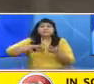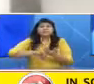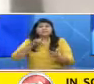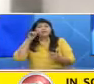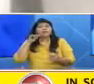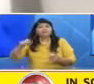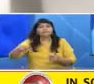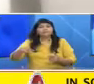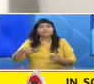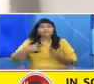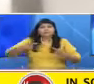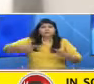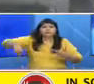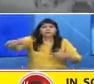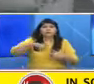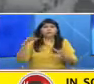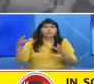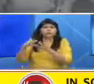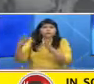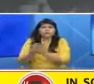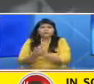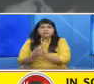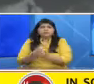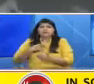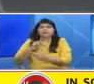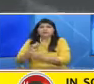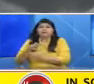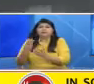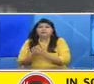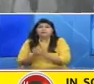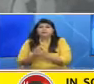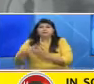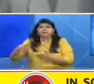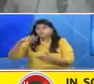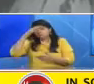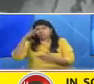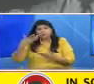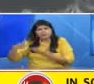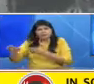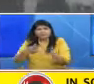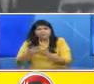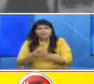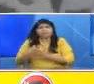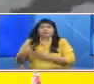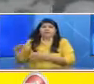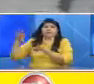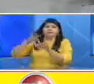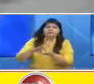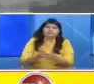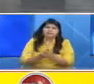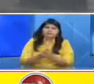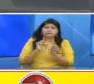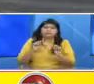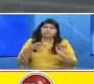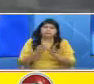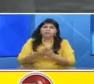में उन समुदाय के लोगों की सेवा की जो नस्लीय भेदभाव का सामना कर रहे थे। उस युग में वो बात छोटी